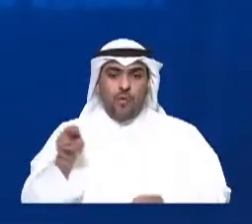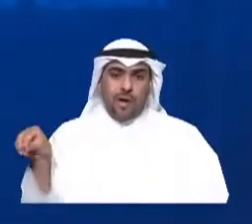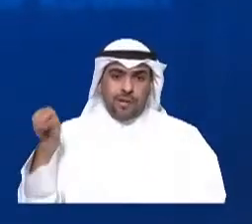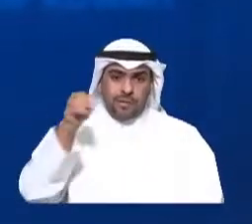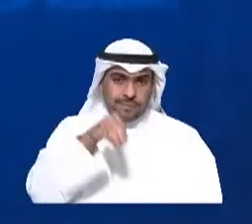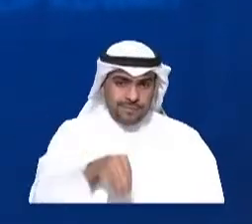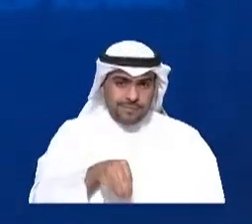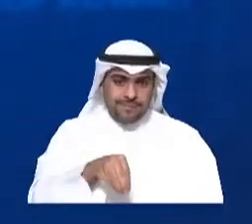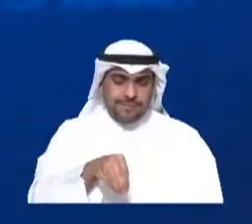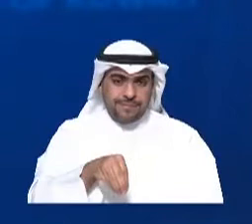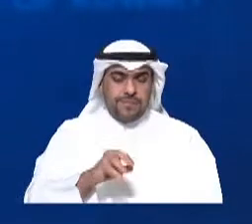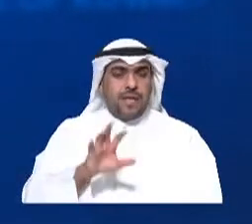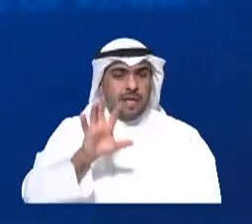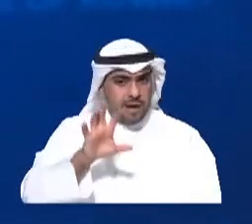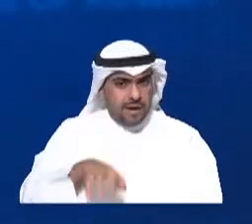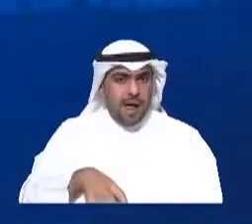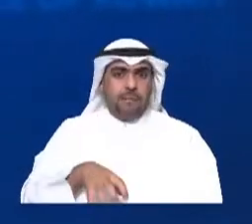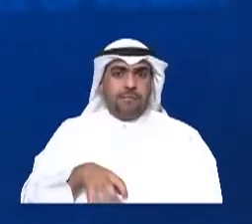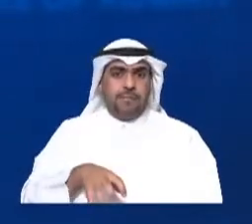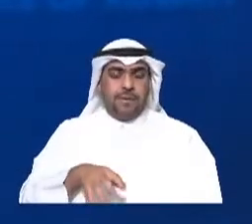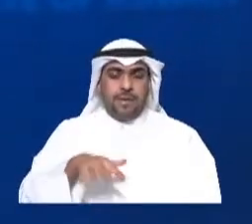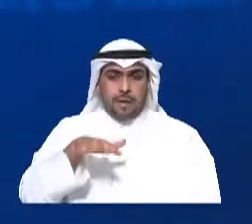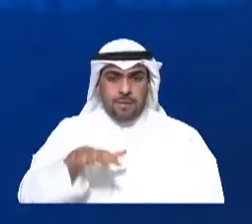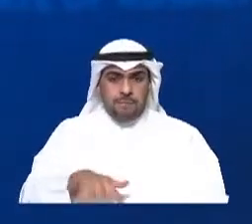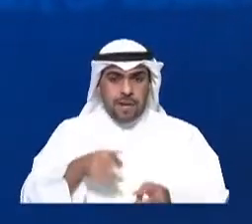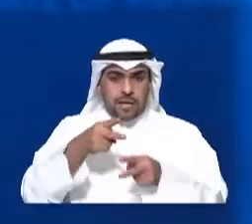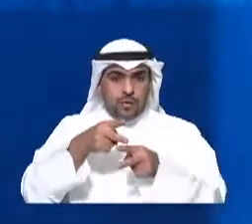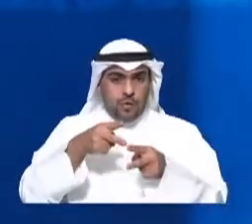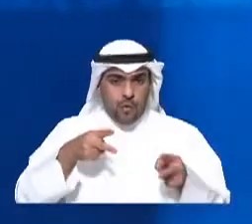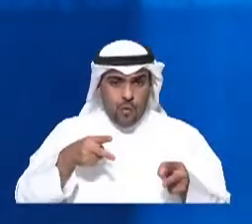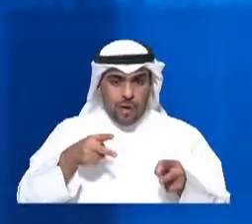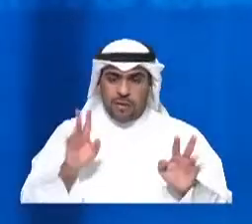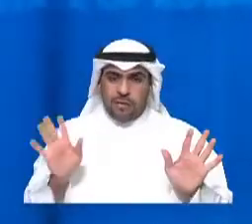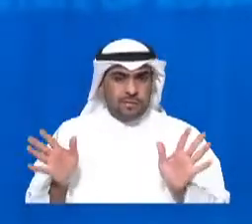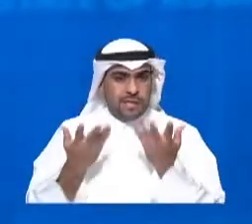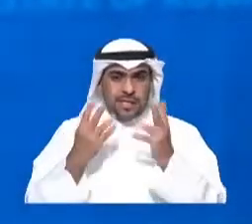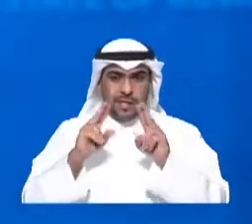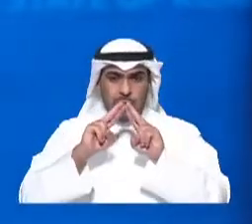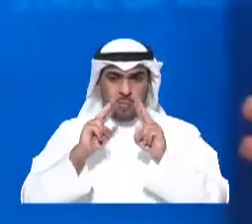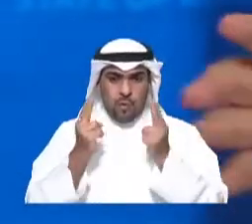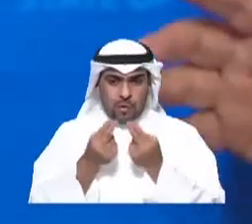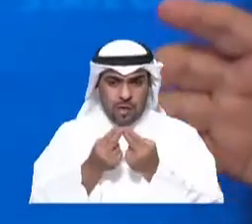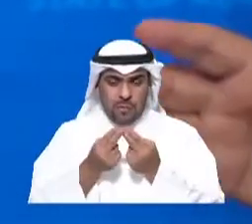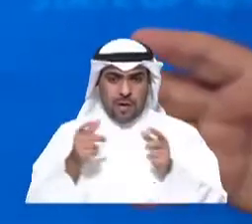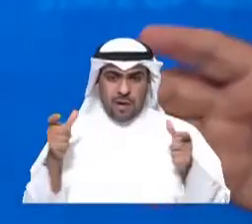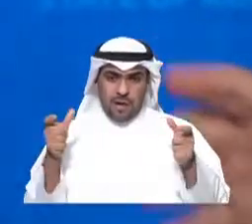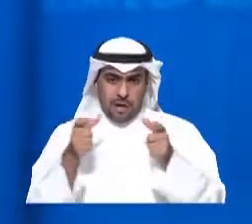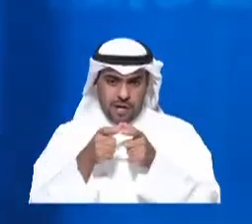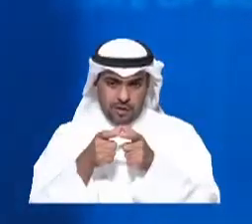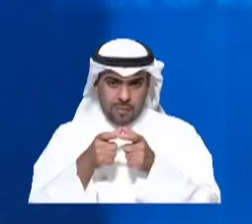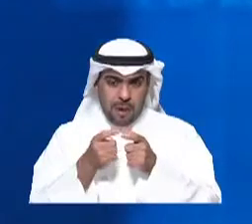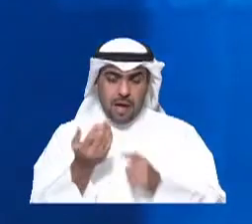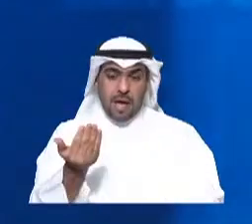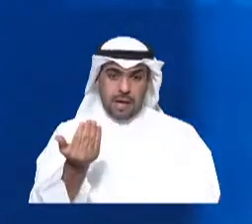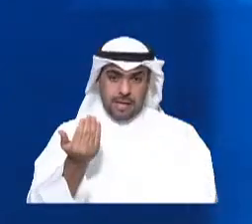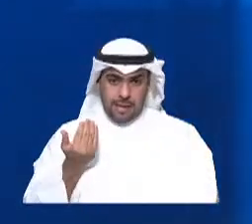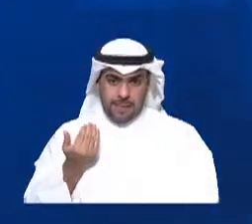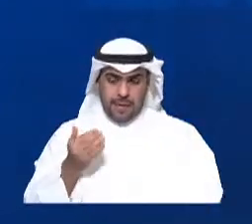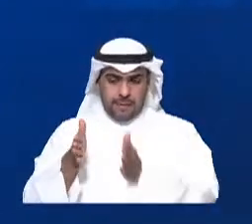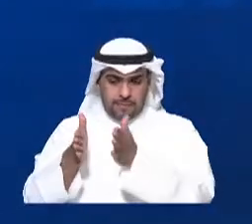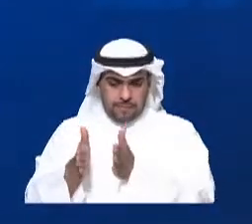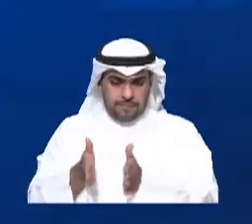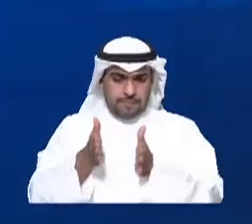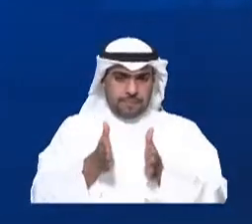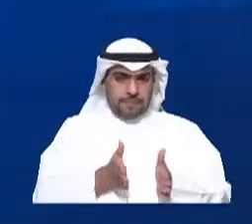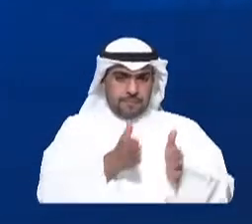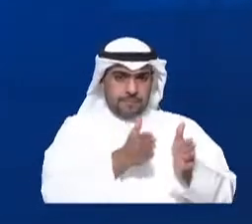مميزة. صحيح. تحمل ملفات. صح. في هومورك مشتغلينه، في فريق يعد إعداد كذا، نقلنا هذه وجهة